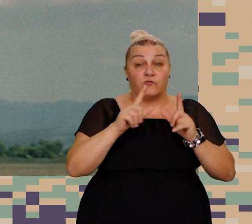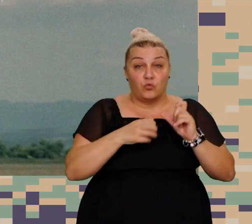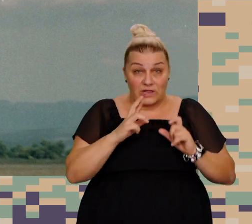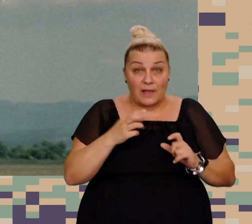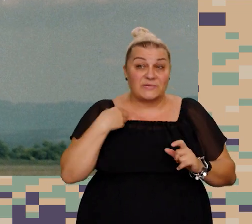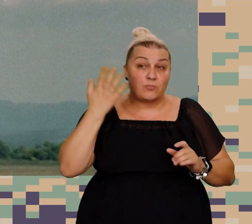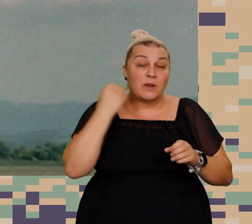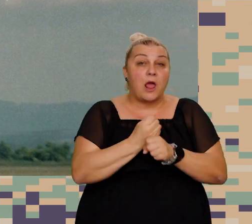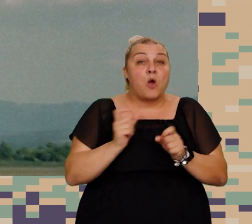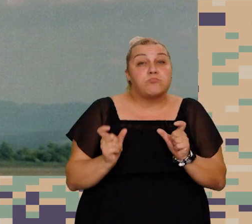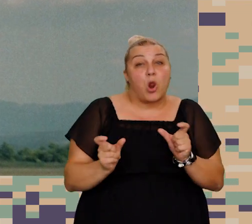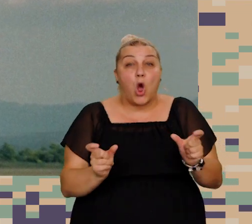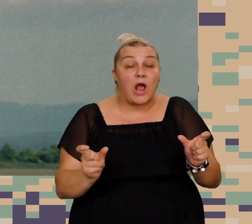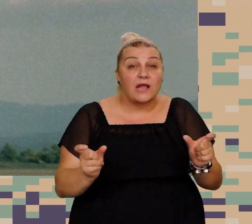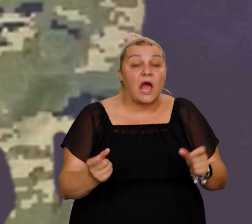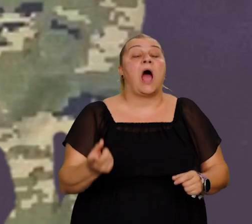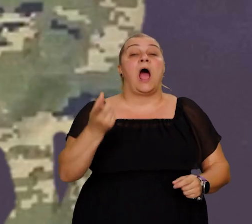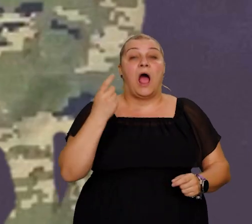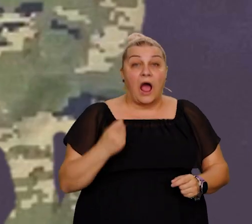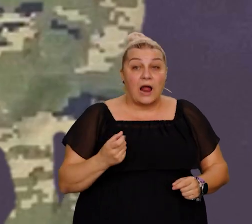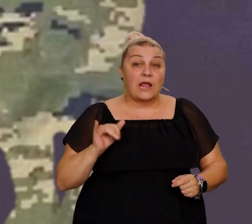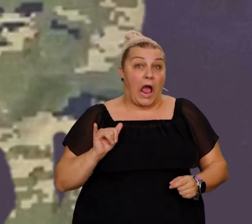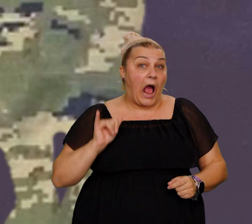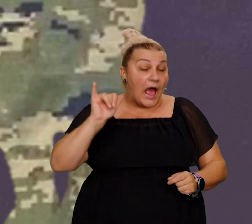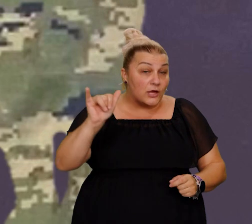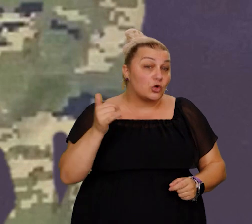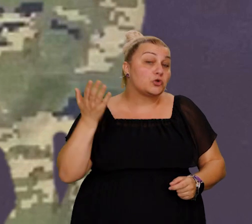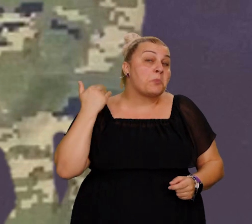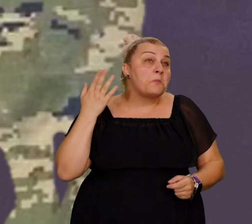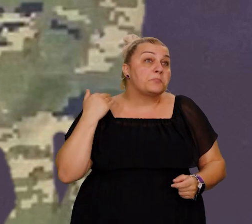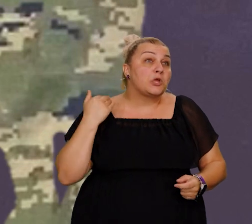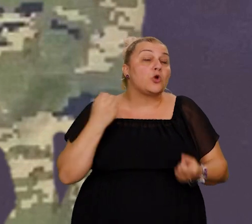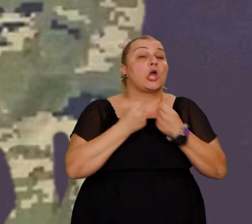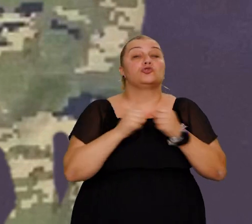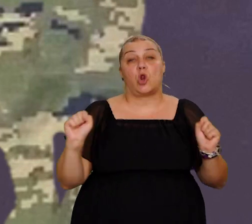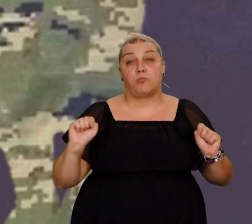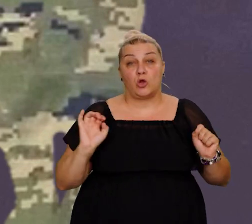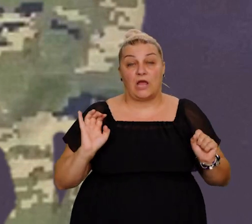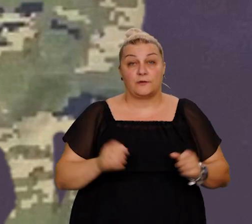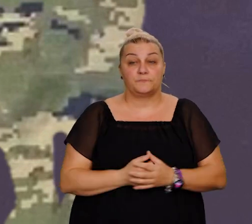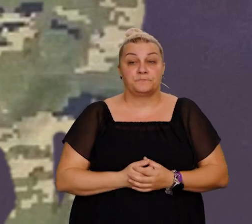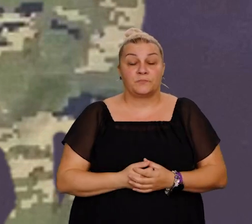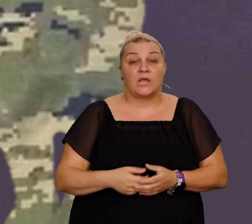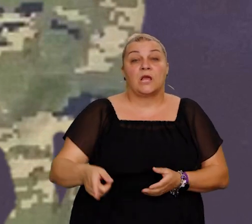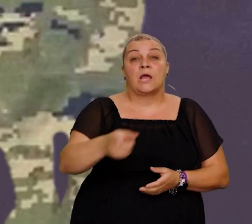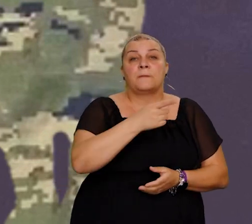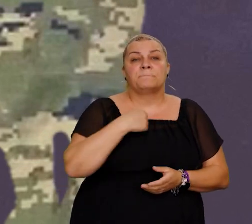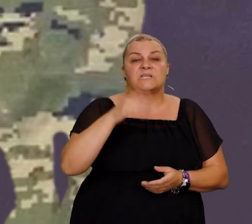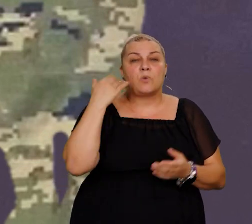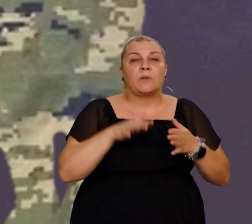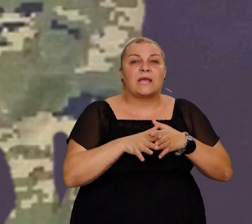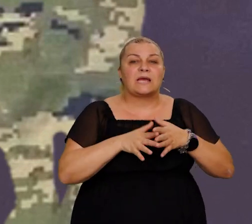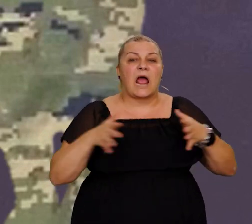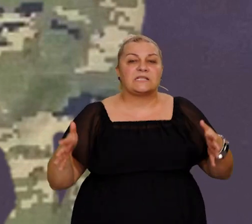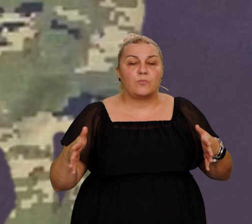držali u blokadi na neki način, ali aerodrom kao aerodrom je bio slobodan. Mi smo bili raspoređeni, naš